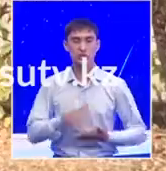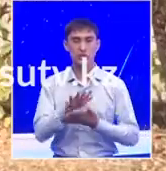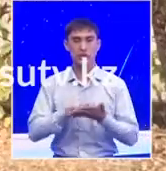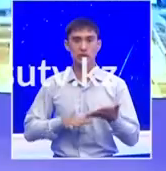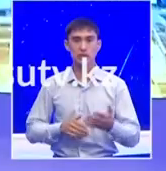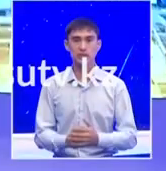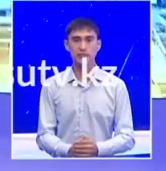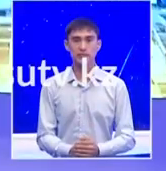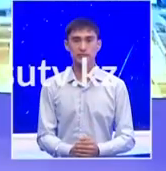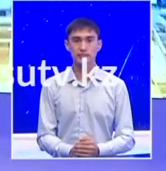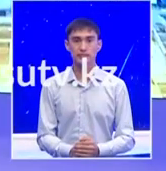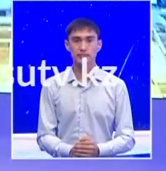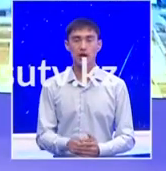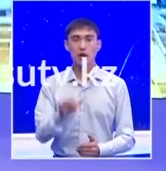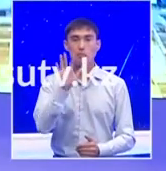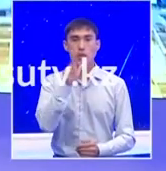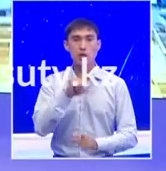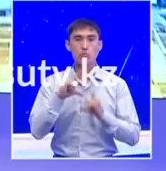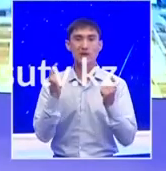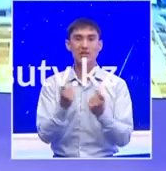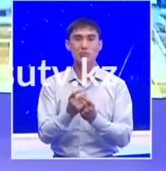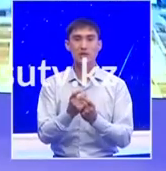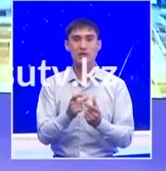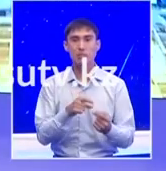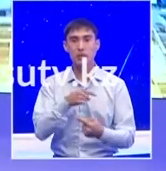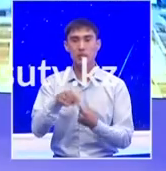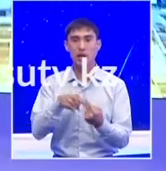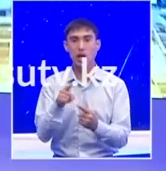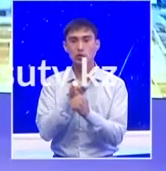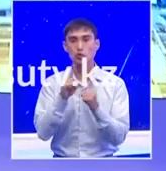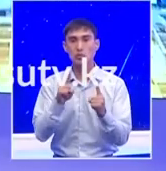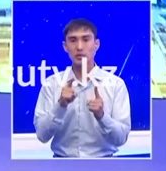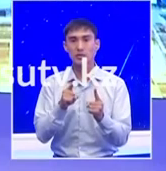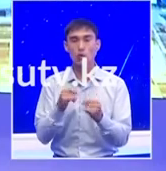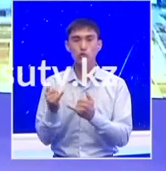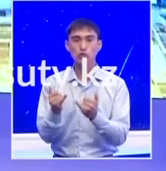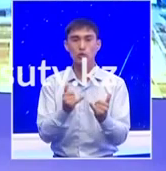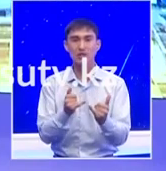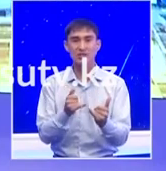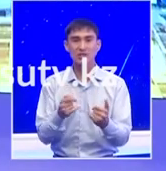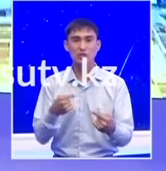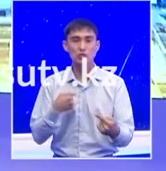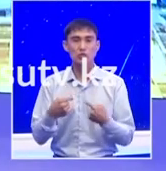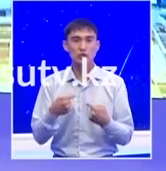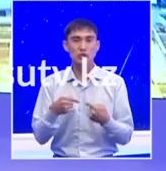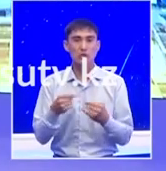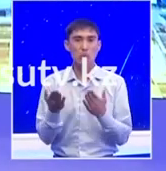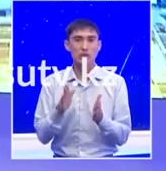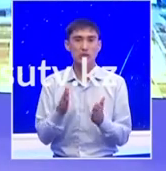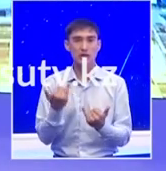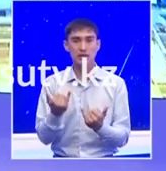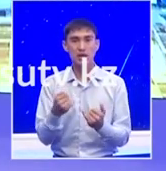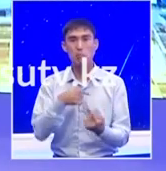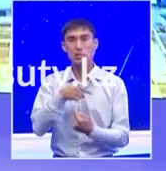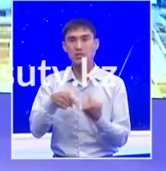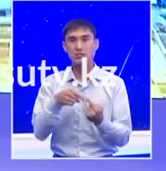продолжается. В период пандемии ряд предпринимателей, особенно в сфере услуг, оказался в затруднительном положении.